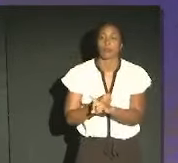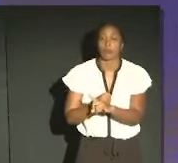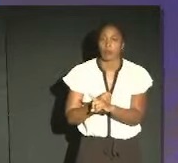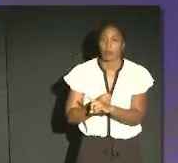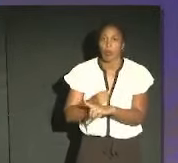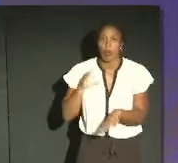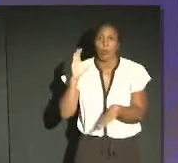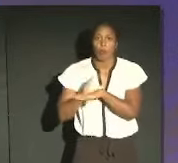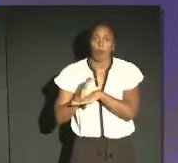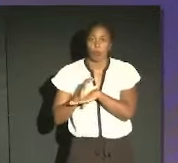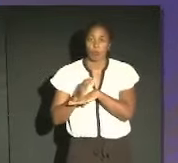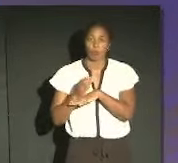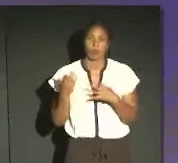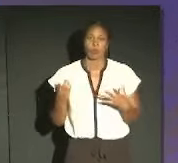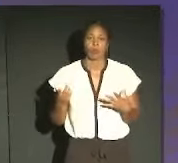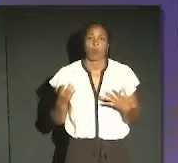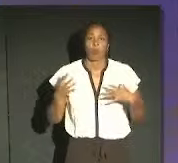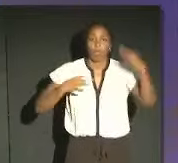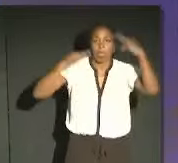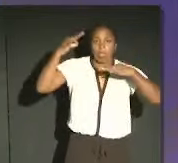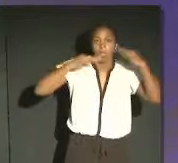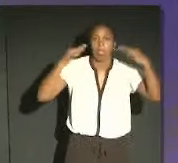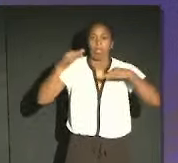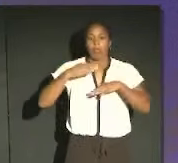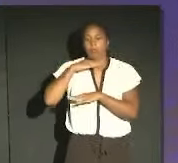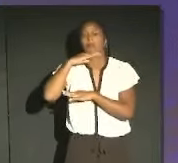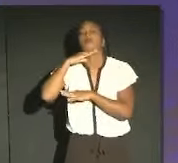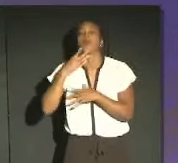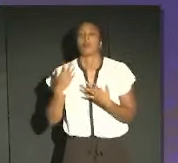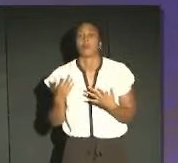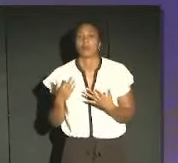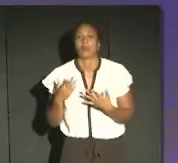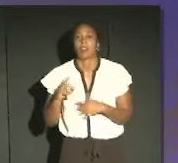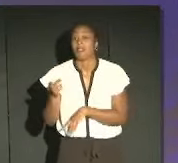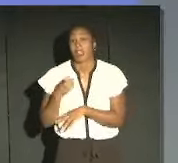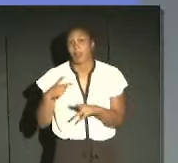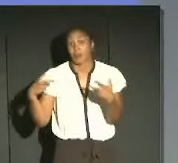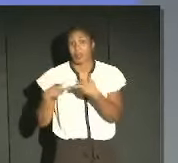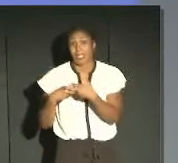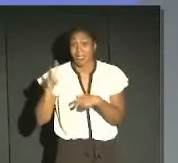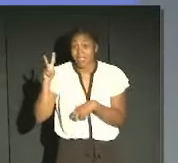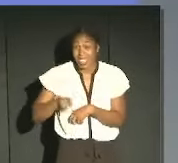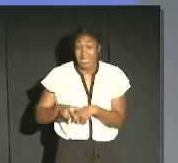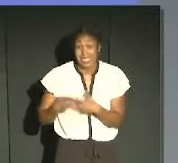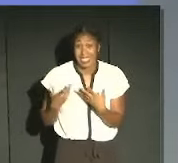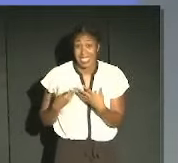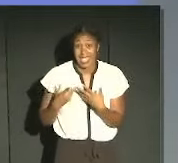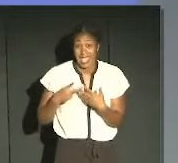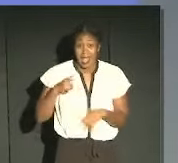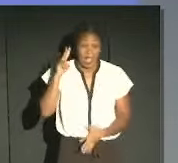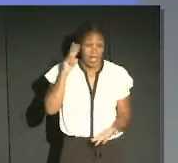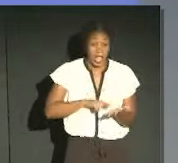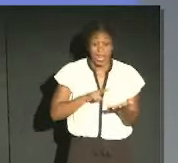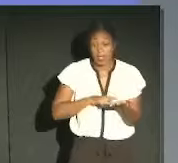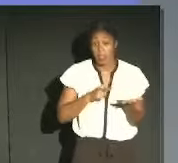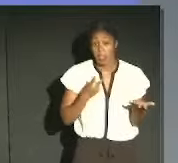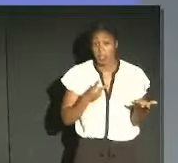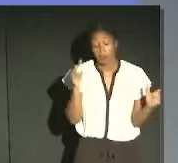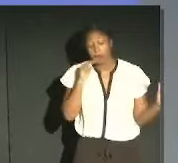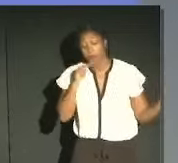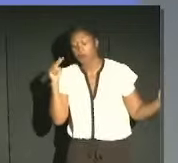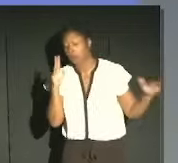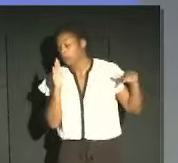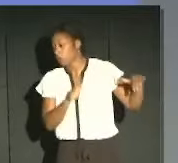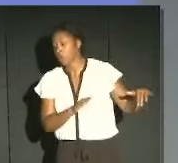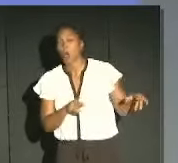le mépris d'un pouvoir d'un pouvoir à Bruxelles qui très souvent se fait loin de la réalité et le mépris d'un Emmanuel Macron